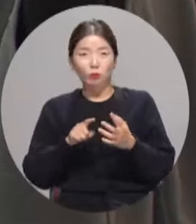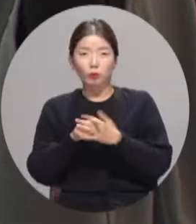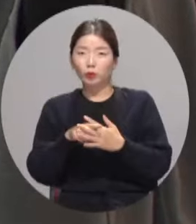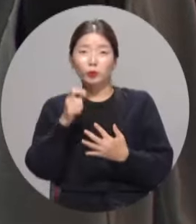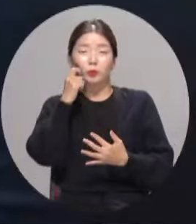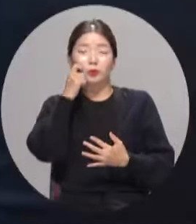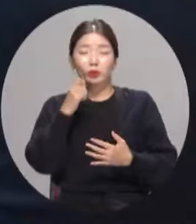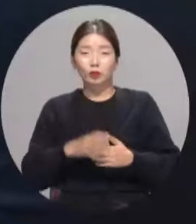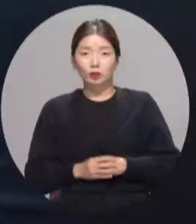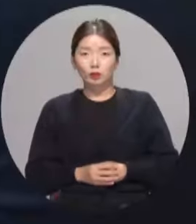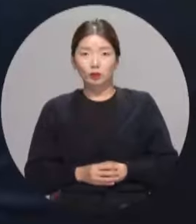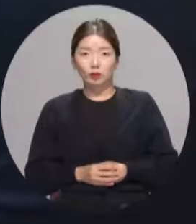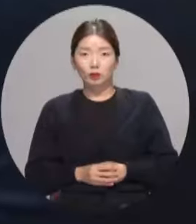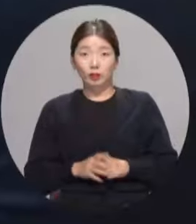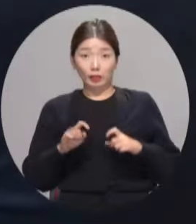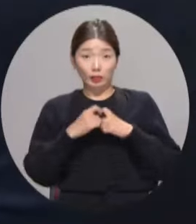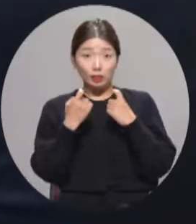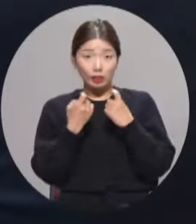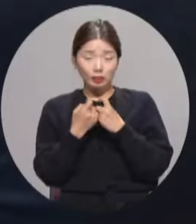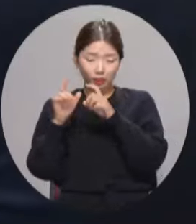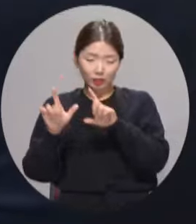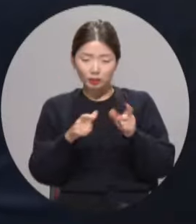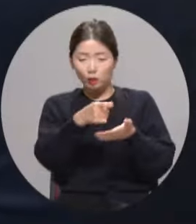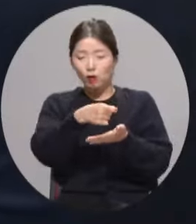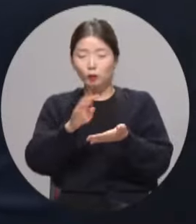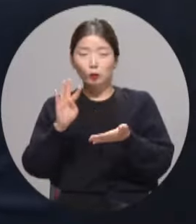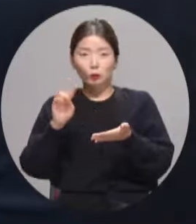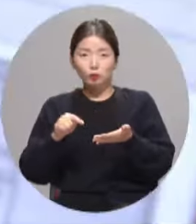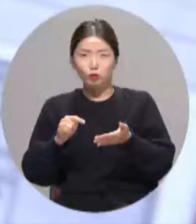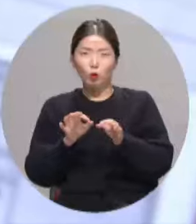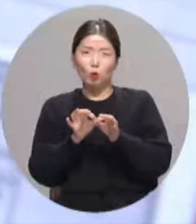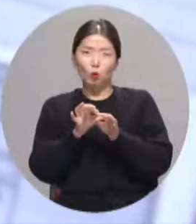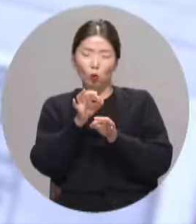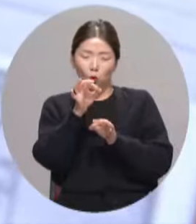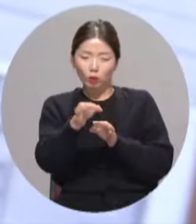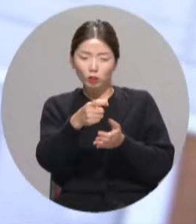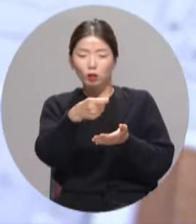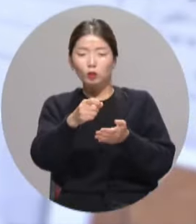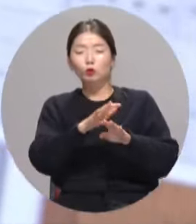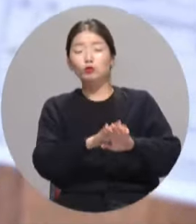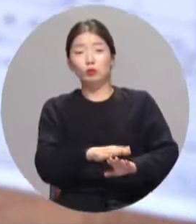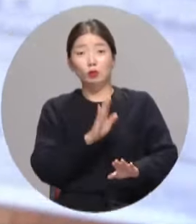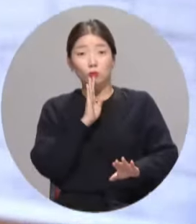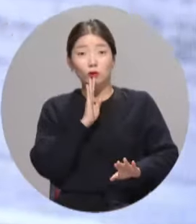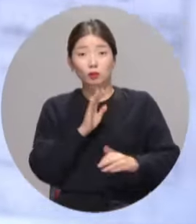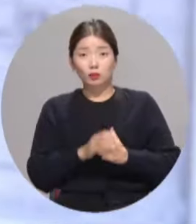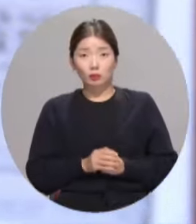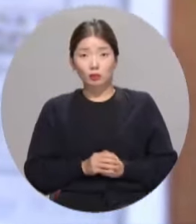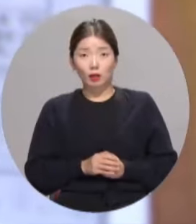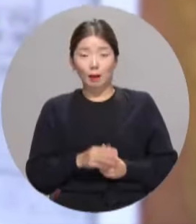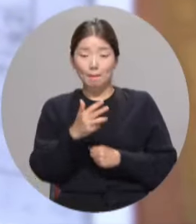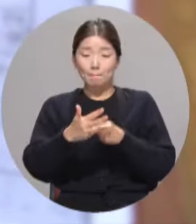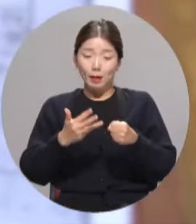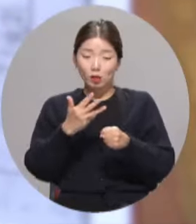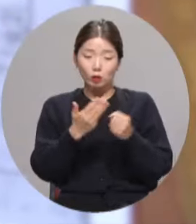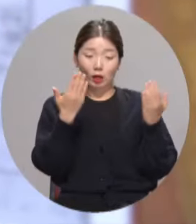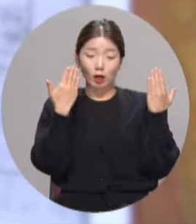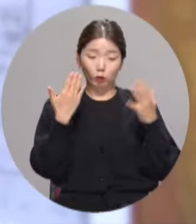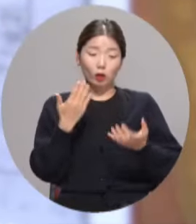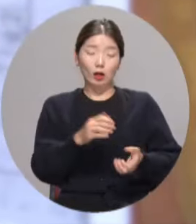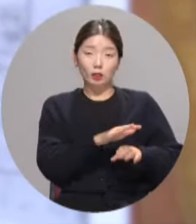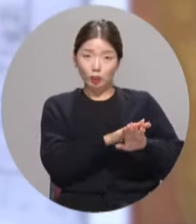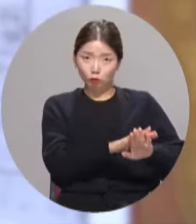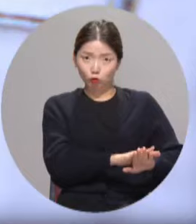없었습니다. 학생 개인의 생활기록부는 반영구 국가기록물입니다. 최초 8년은 학교가